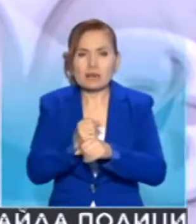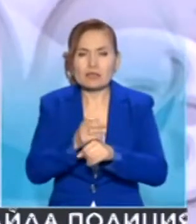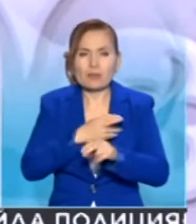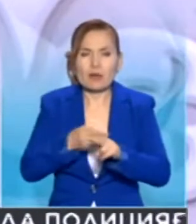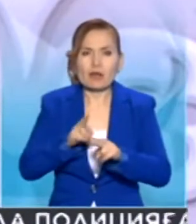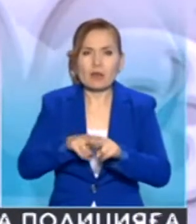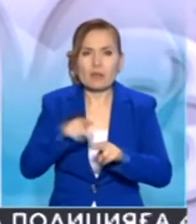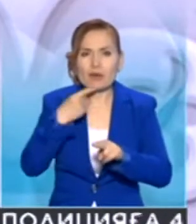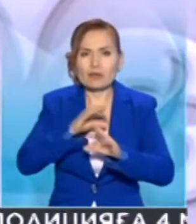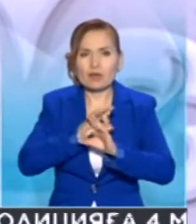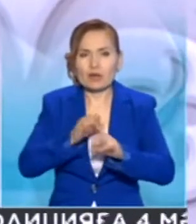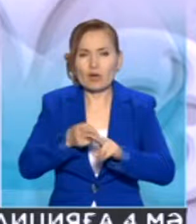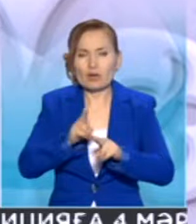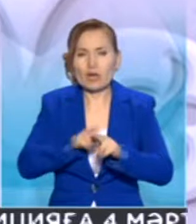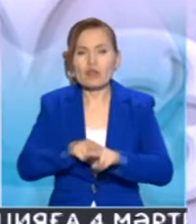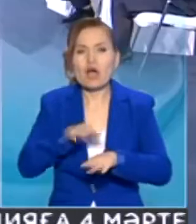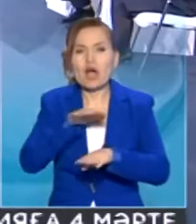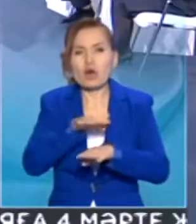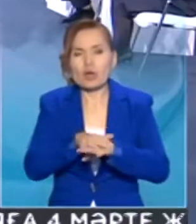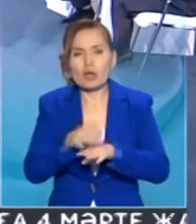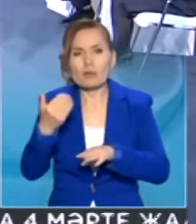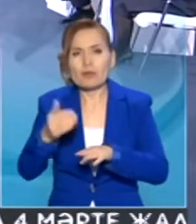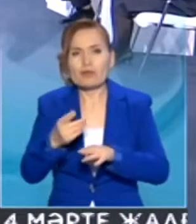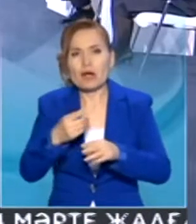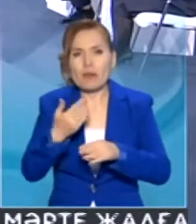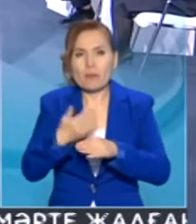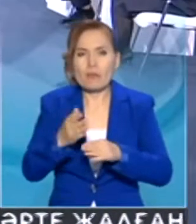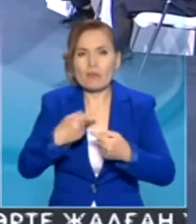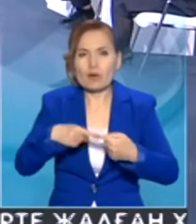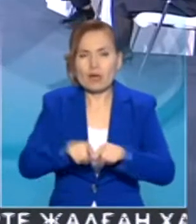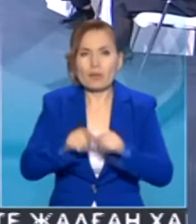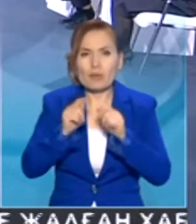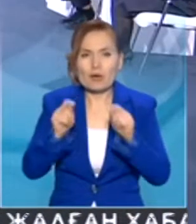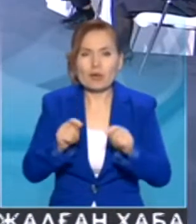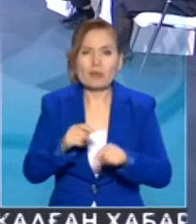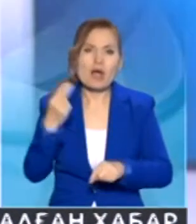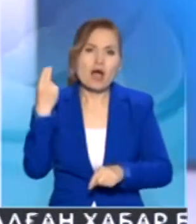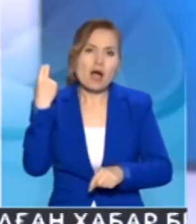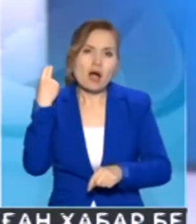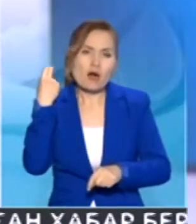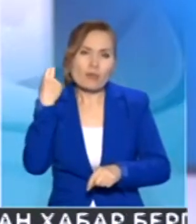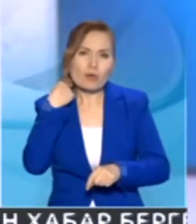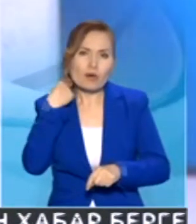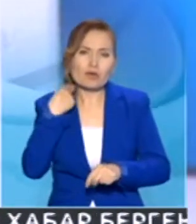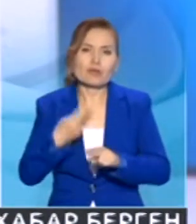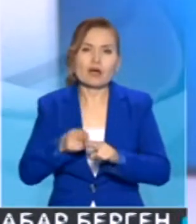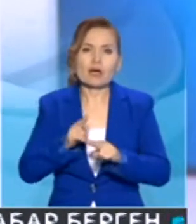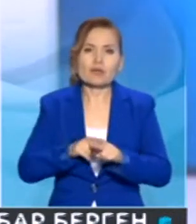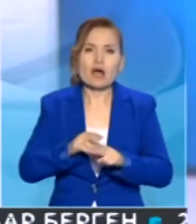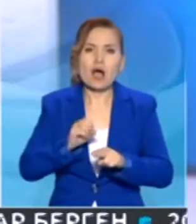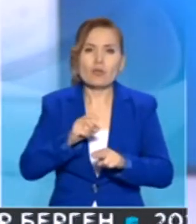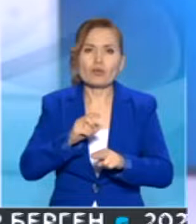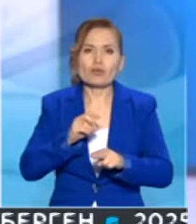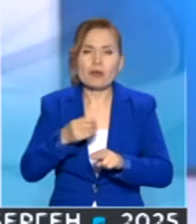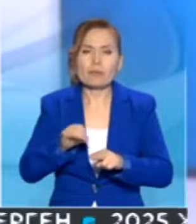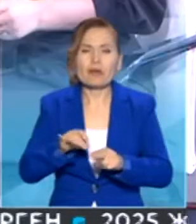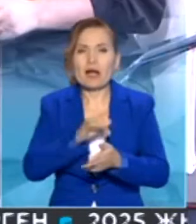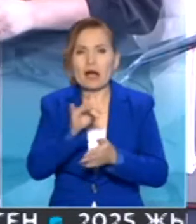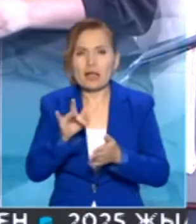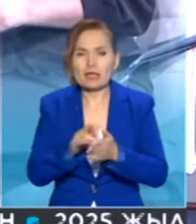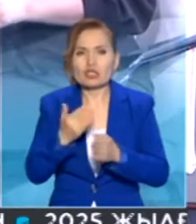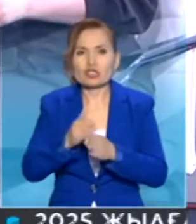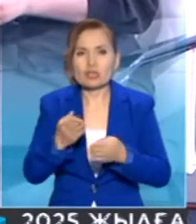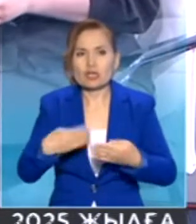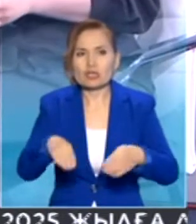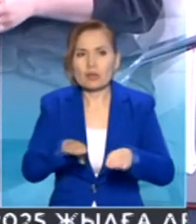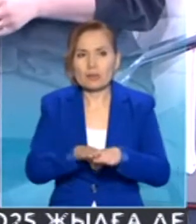төрағасы Алмасадам Сәтқалиев айтты. Қордағы құрылымдық бөлімшелердің саны кеміген. Лондон, Мәскеу, Бейжің, Абу-Даби қалаларындағы шетелдік өкілдіктер де жабылды.